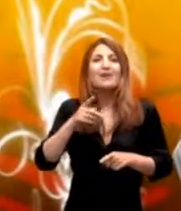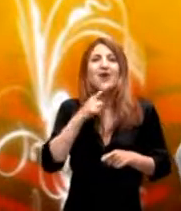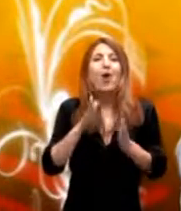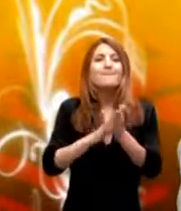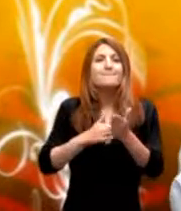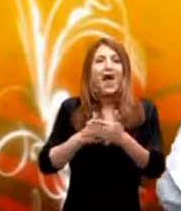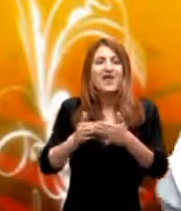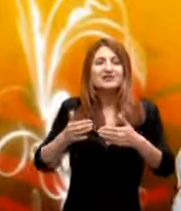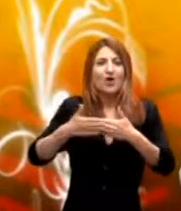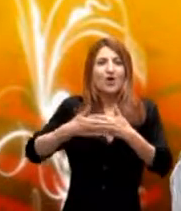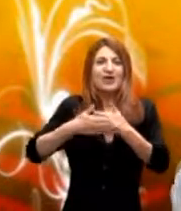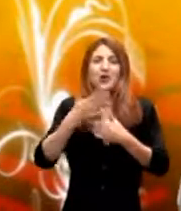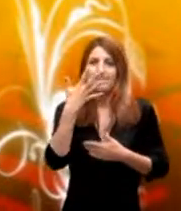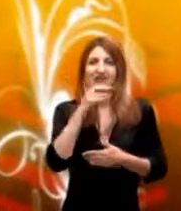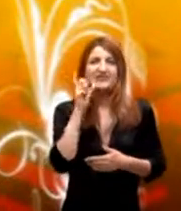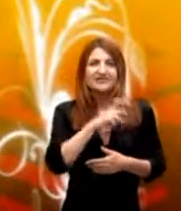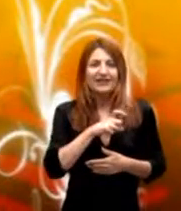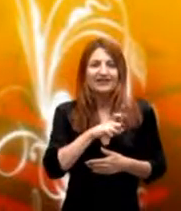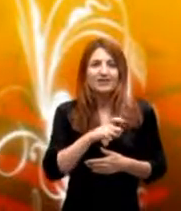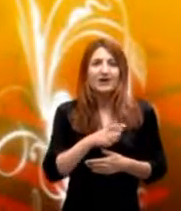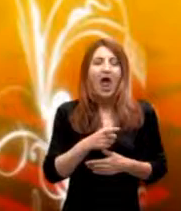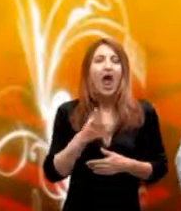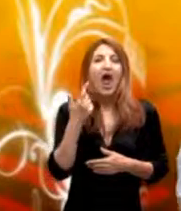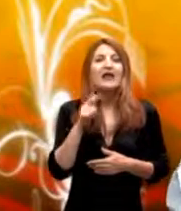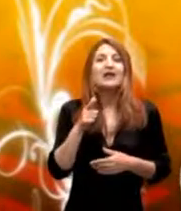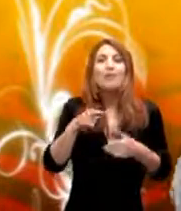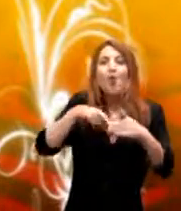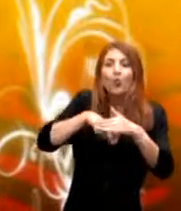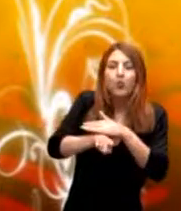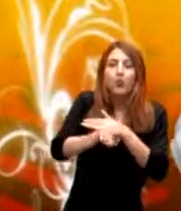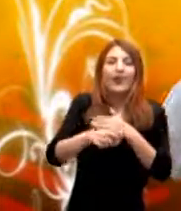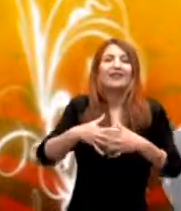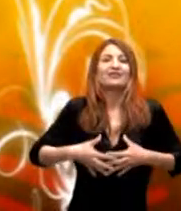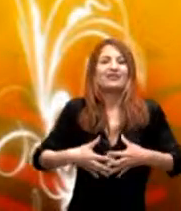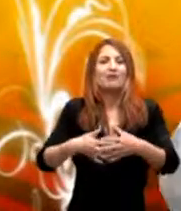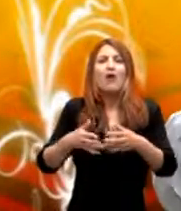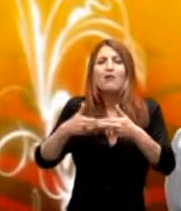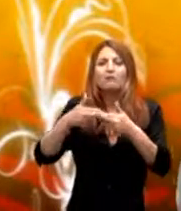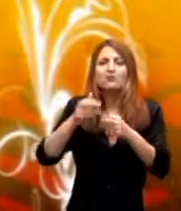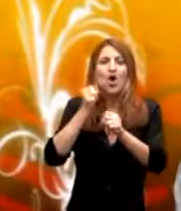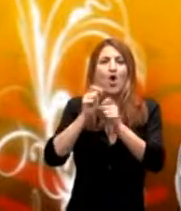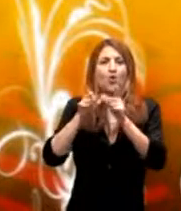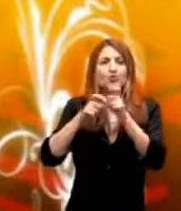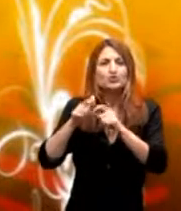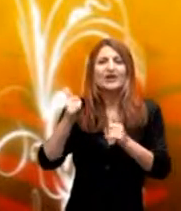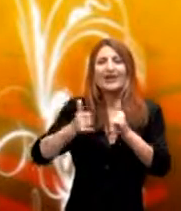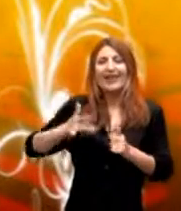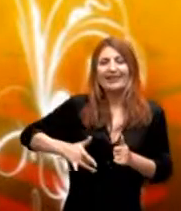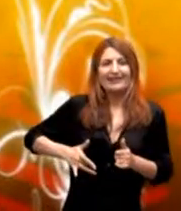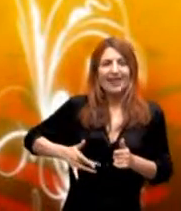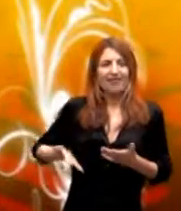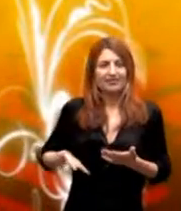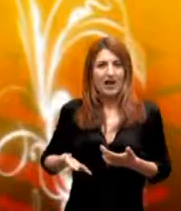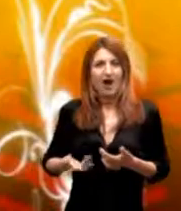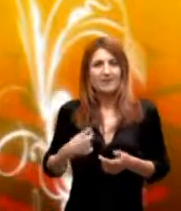masnu naslagu i 5 cm, ali ne mora imati u trbuhu. Znači, oko gušterače, oko jetre i slično. Jer pazite, mi